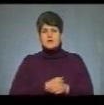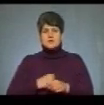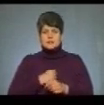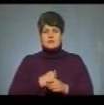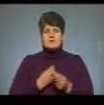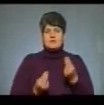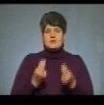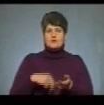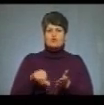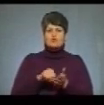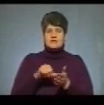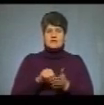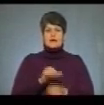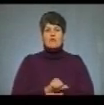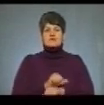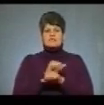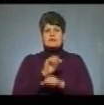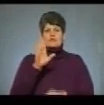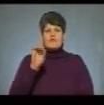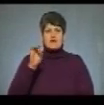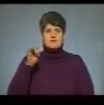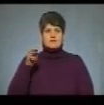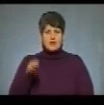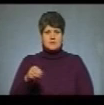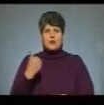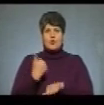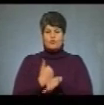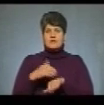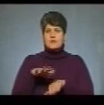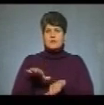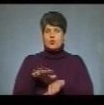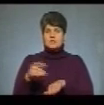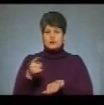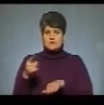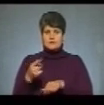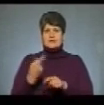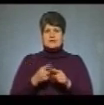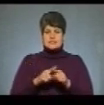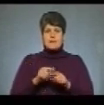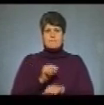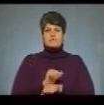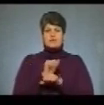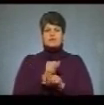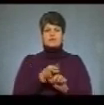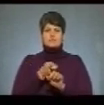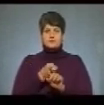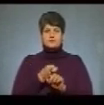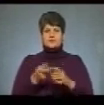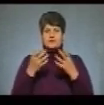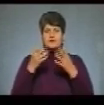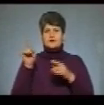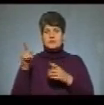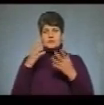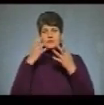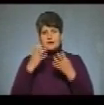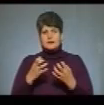учасники повстанського вертепу на головній площі Тернополя. На стороні світла – повстанці та зв'язкова, на темній – чорт та